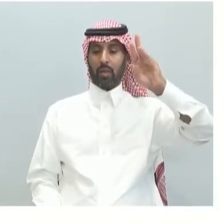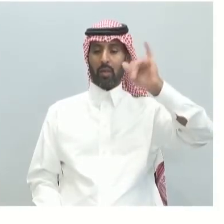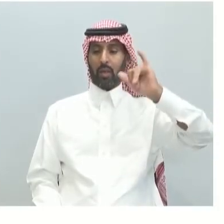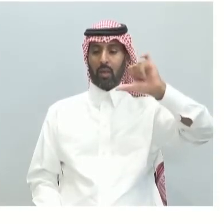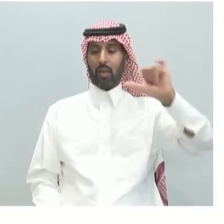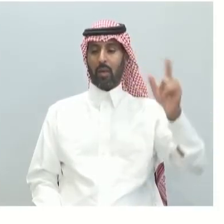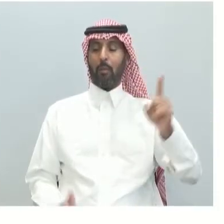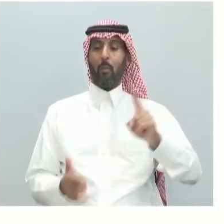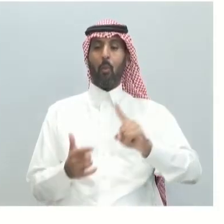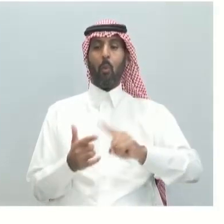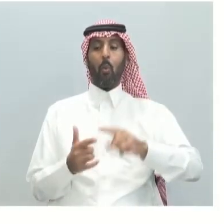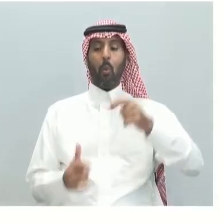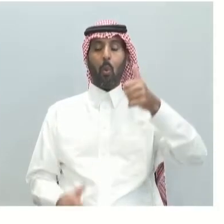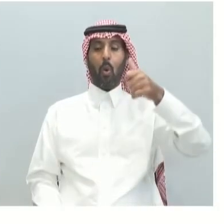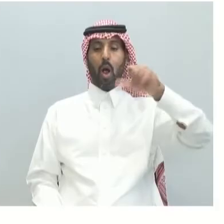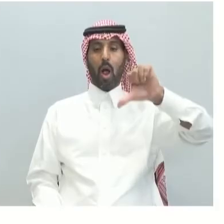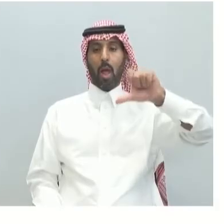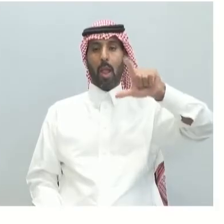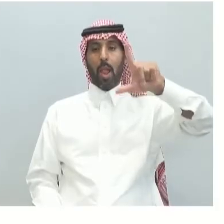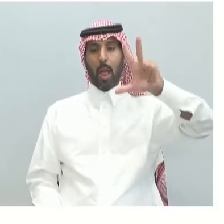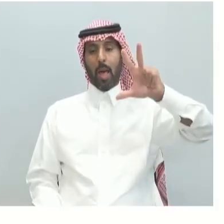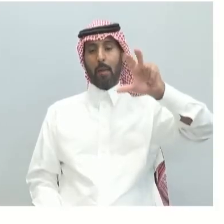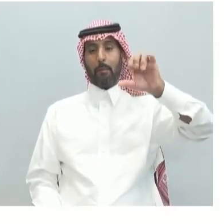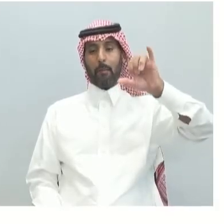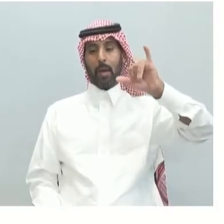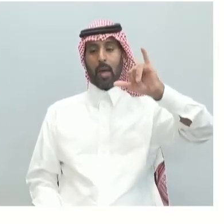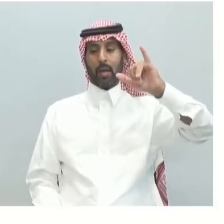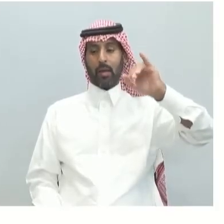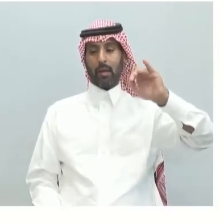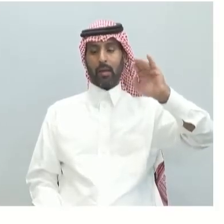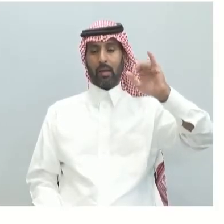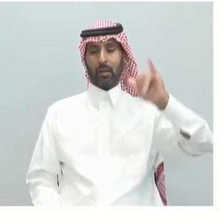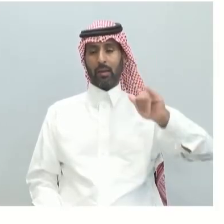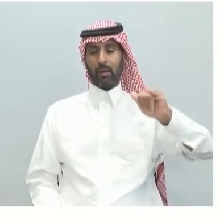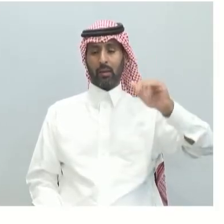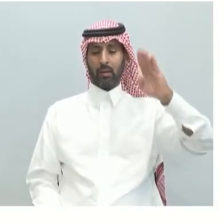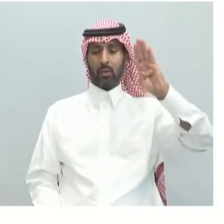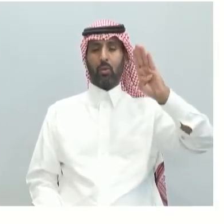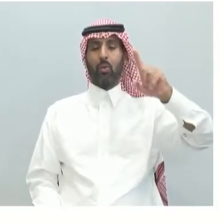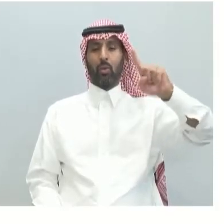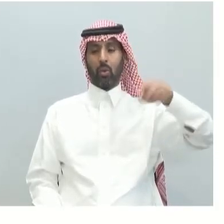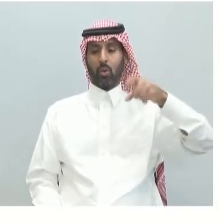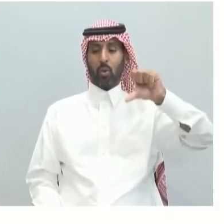هي مخلوقات حيه متناهيه في الصغر تنقل الامراض